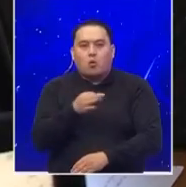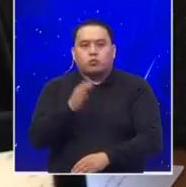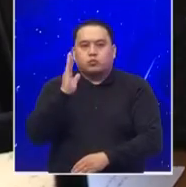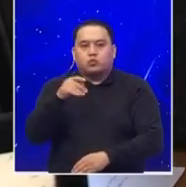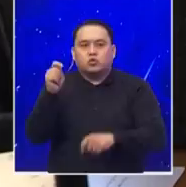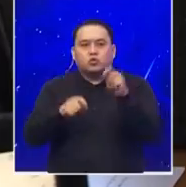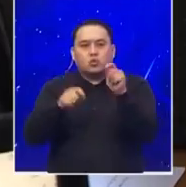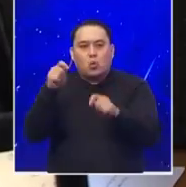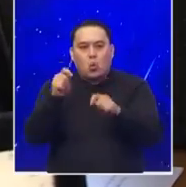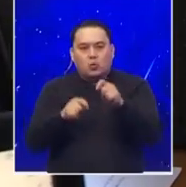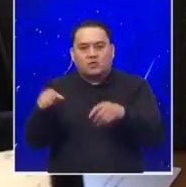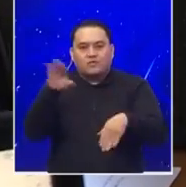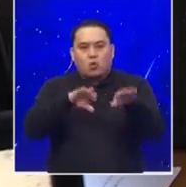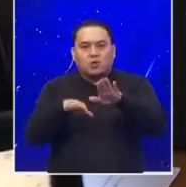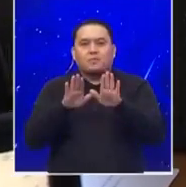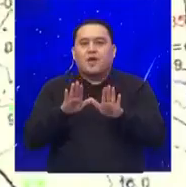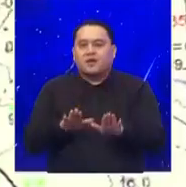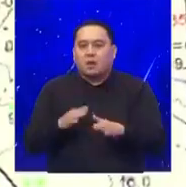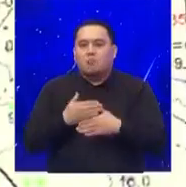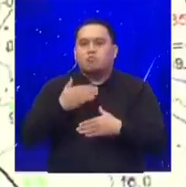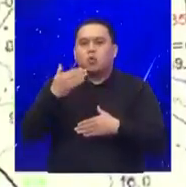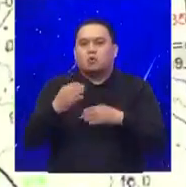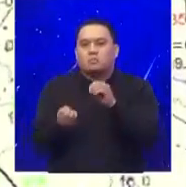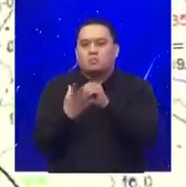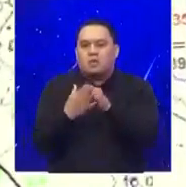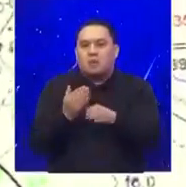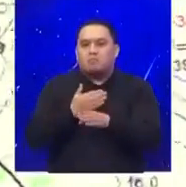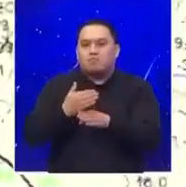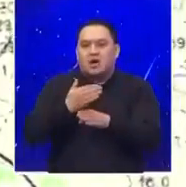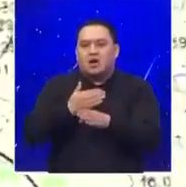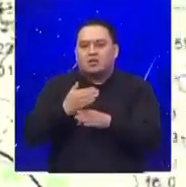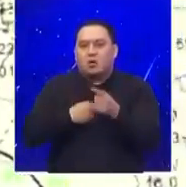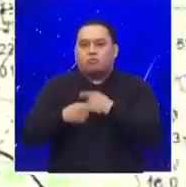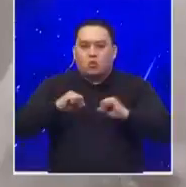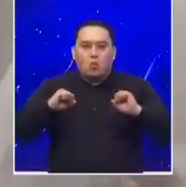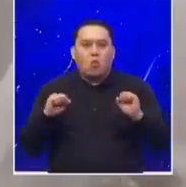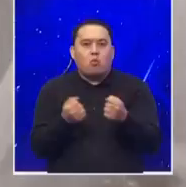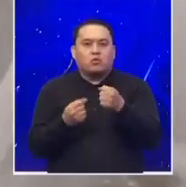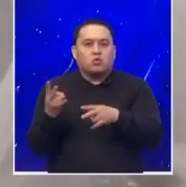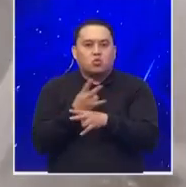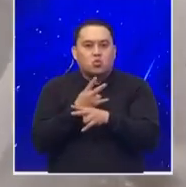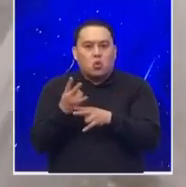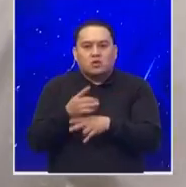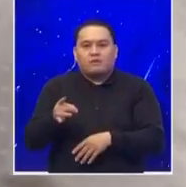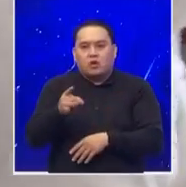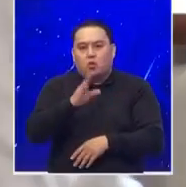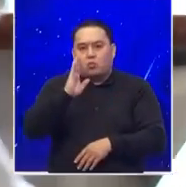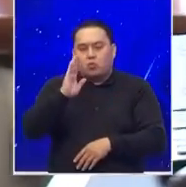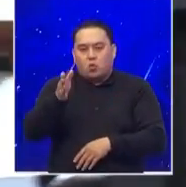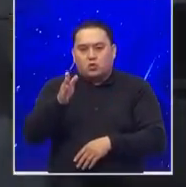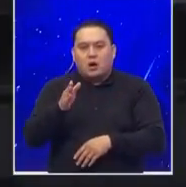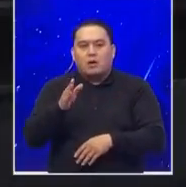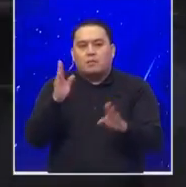ожидается дождь, особенно в горной местности. После 15 числа постепенно вернутся холода. Ночная температура в некоторых районах области,